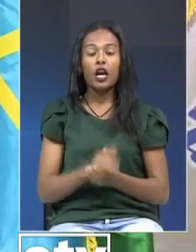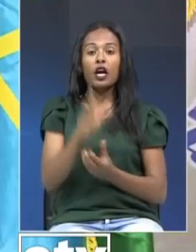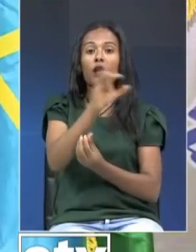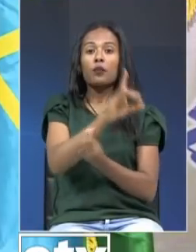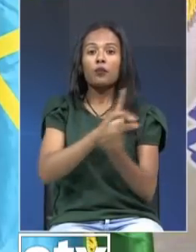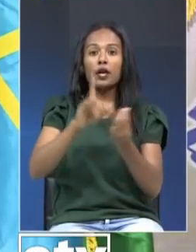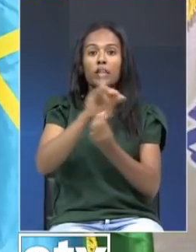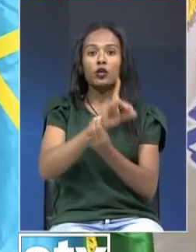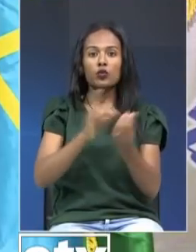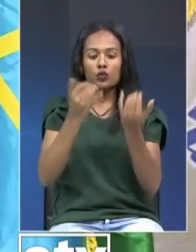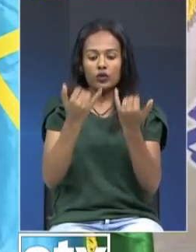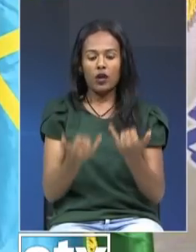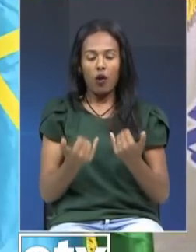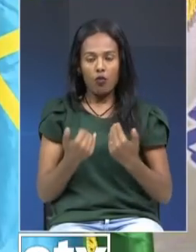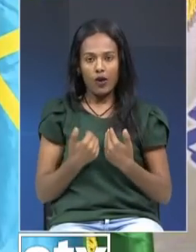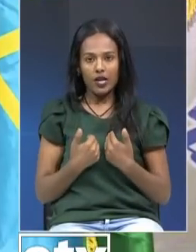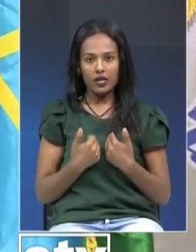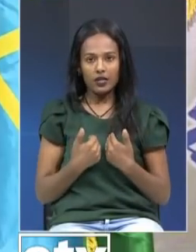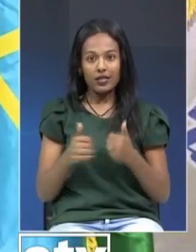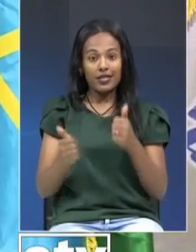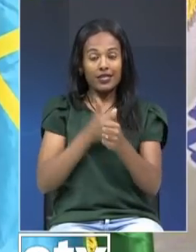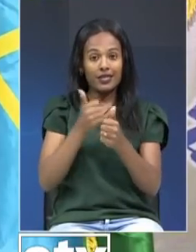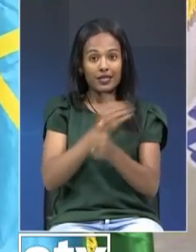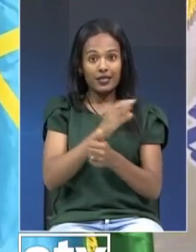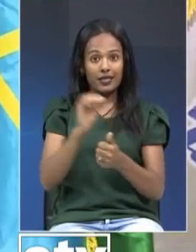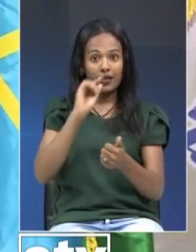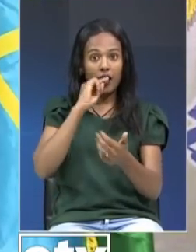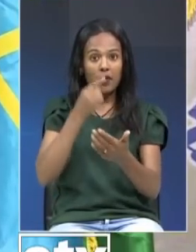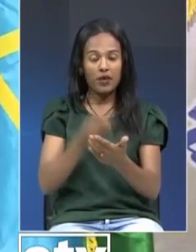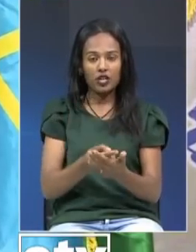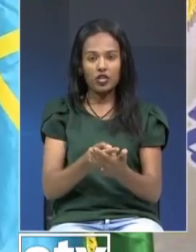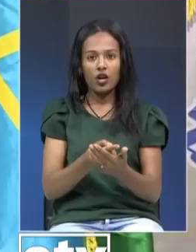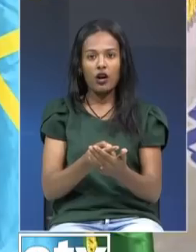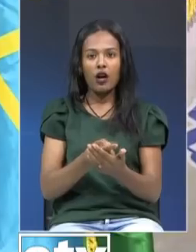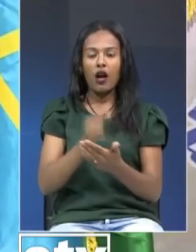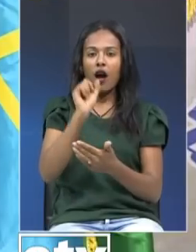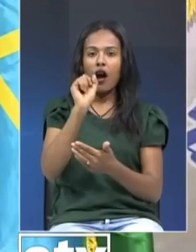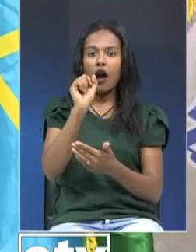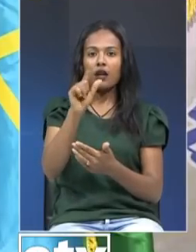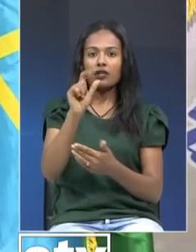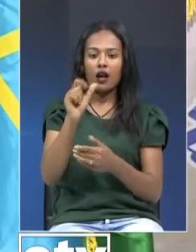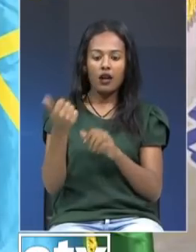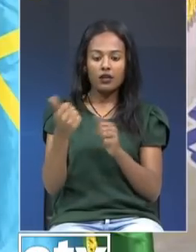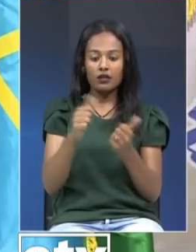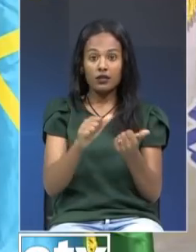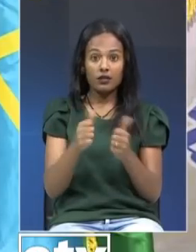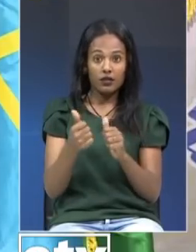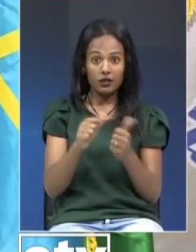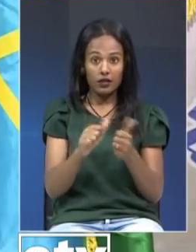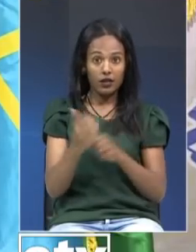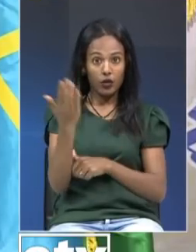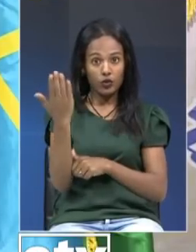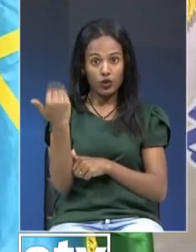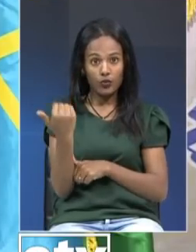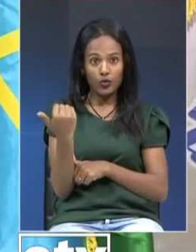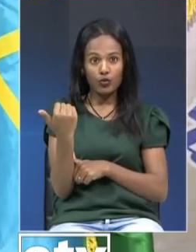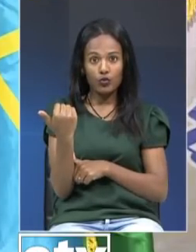በክልሉ እስካሁን ባለን ክትትልና መረጃ 11 ተጠርጣሪዎች ነበሩ።